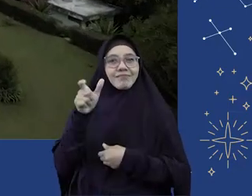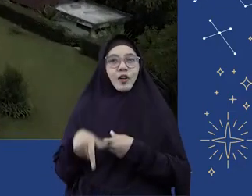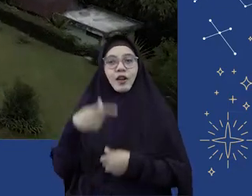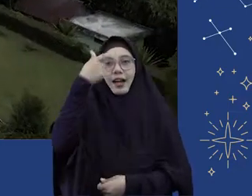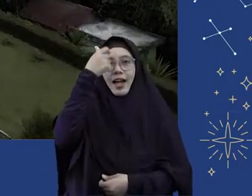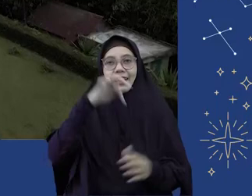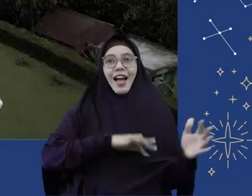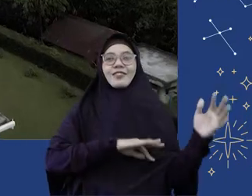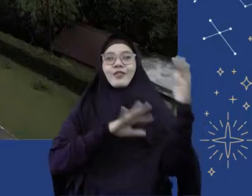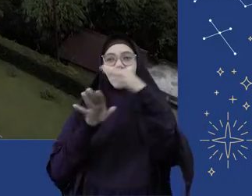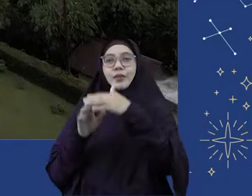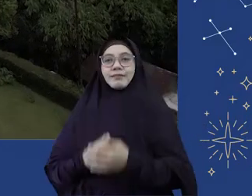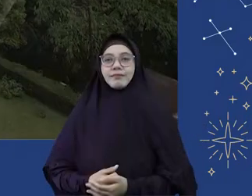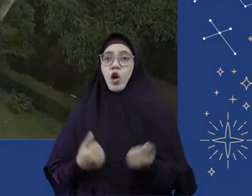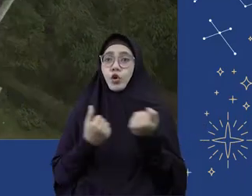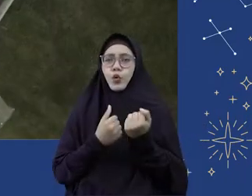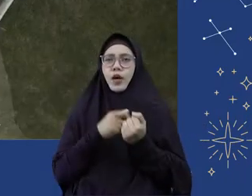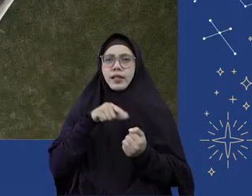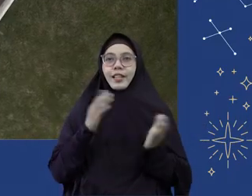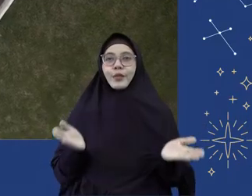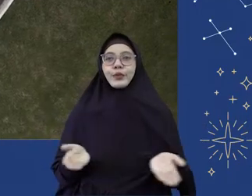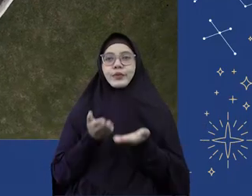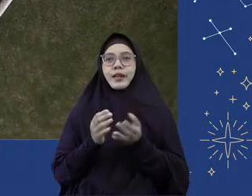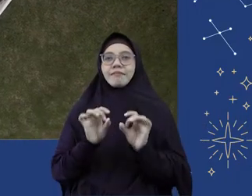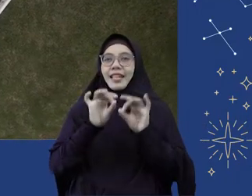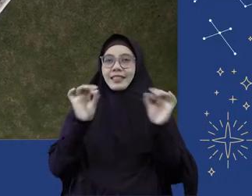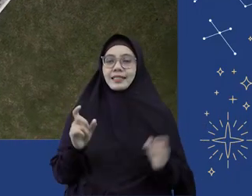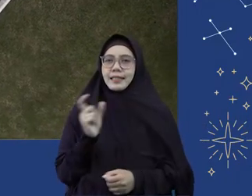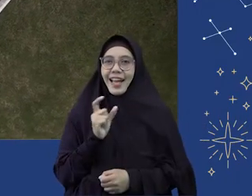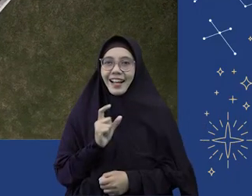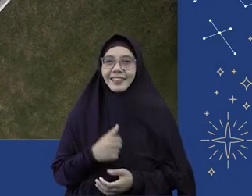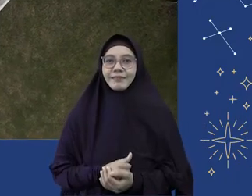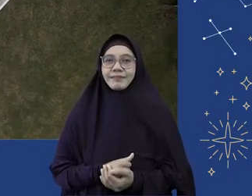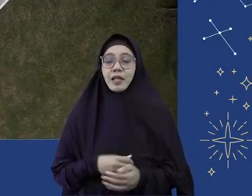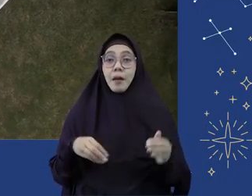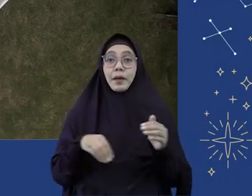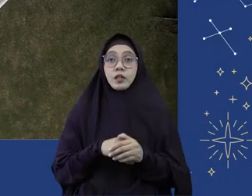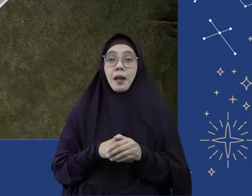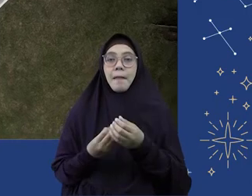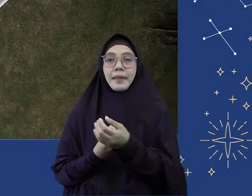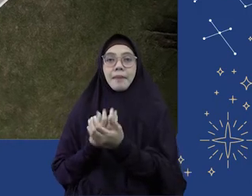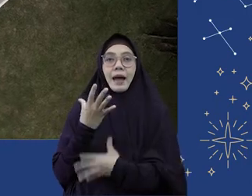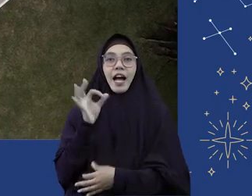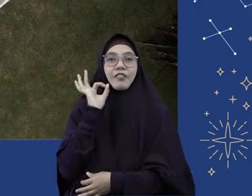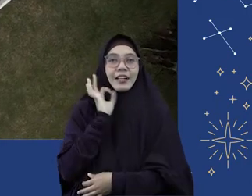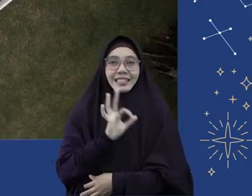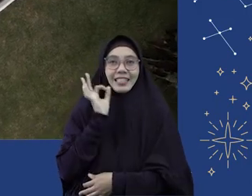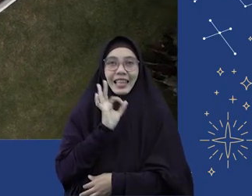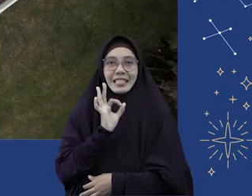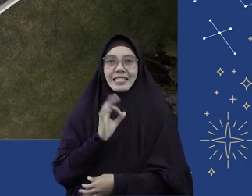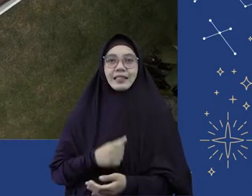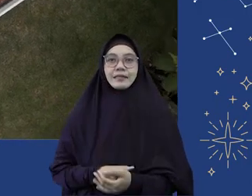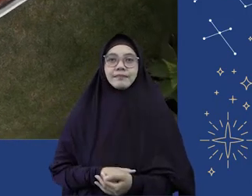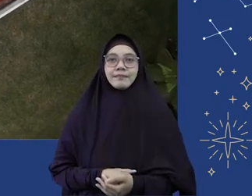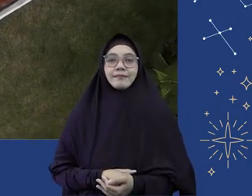perhatian dan dukungan ini diwujudkan dalam berbagai cara salah satu diantaranya dukungan pengembangan instrumen dan infrastruktur di